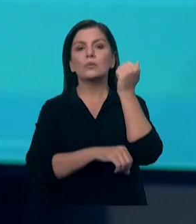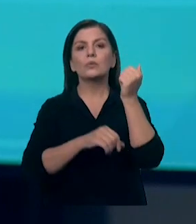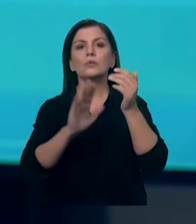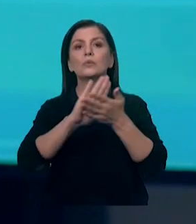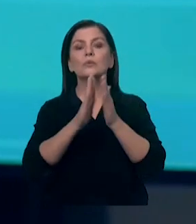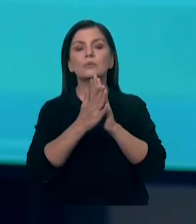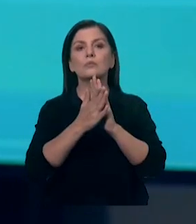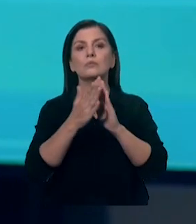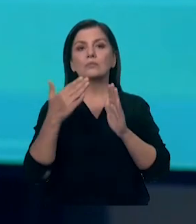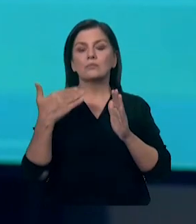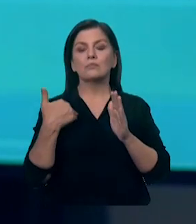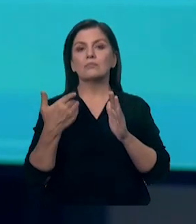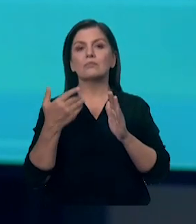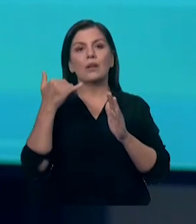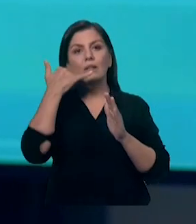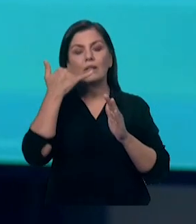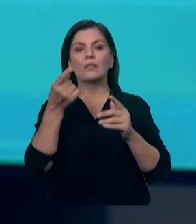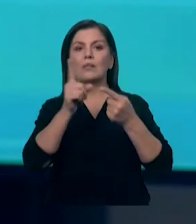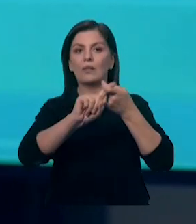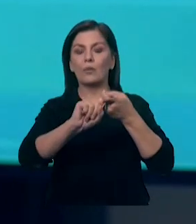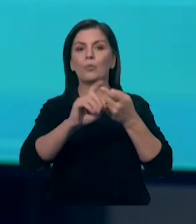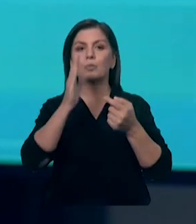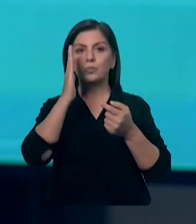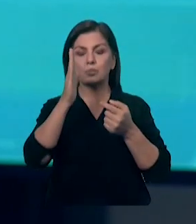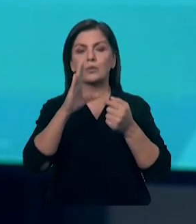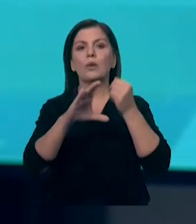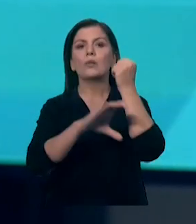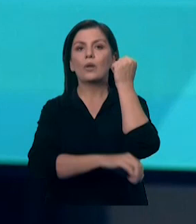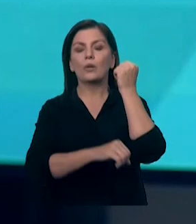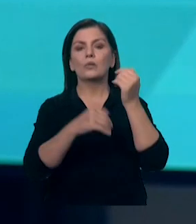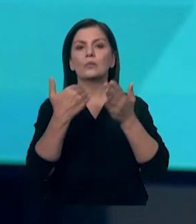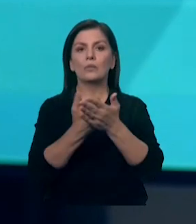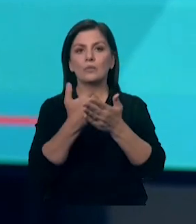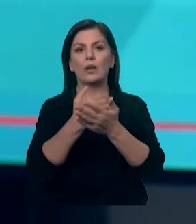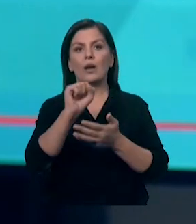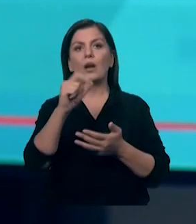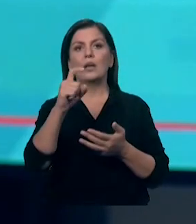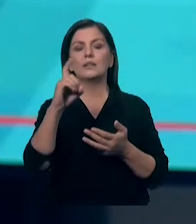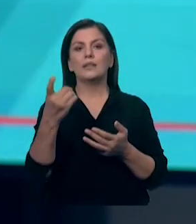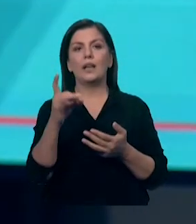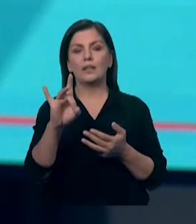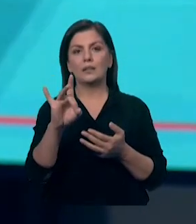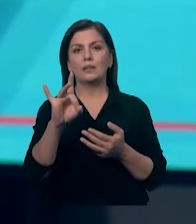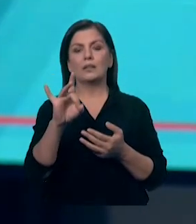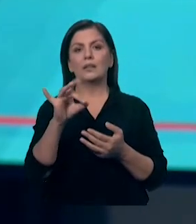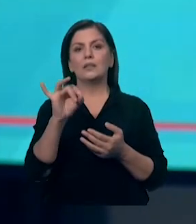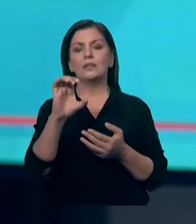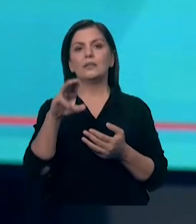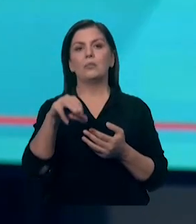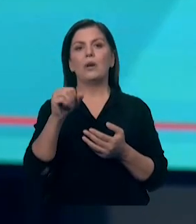biz yenidən Tovuza bağlanacaq. Ən son məlumatları həmkarımız Azər İsmaildan alacaq. Azər, hər vaxtın